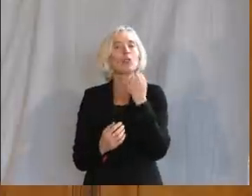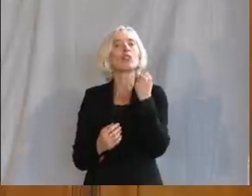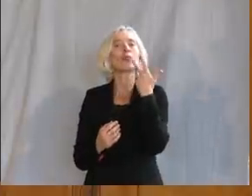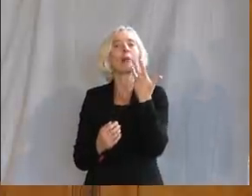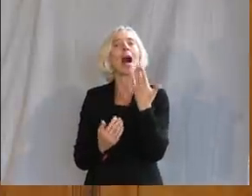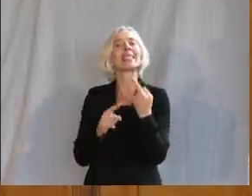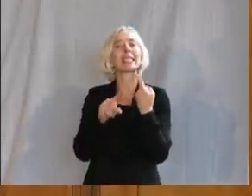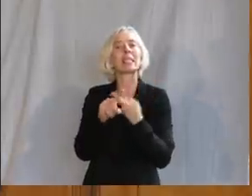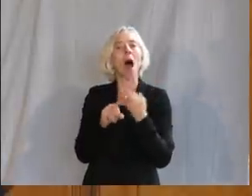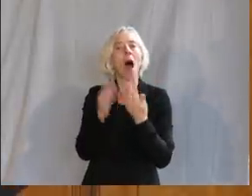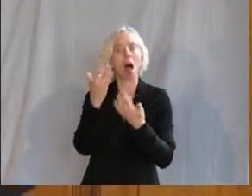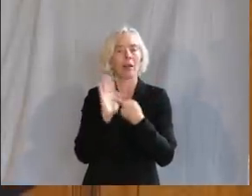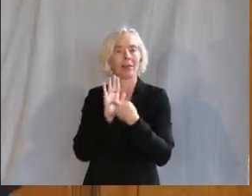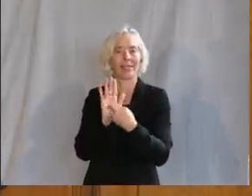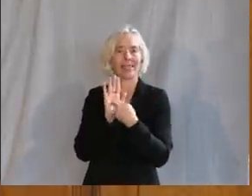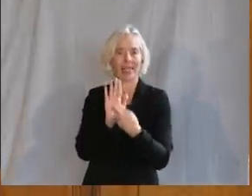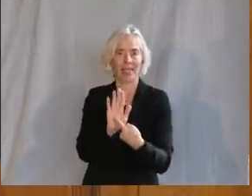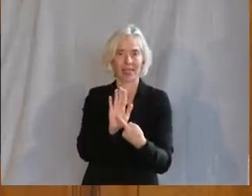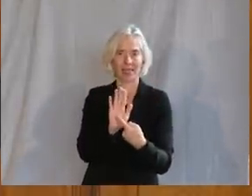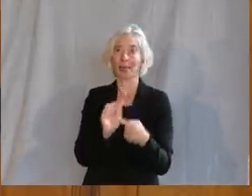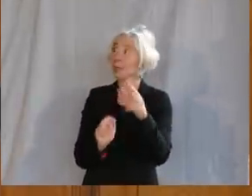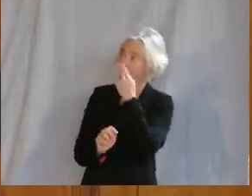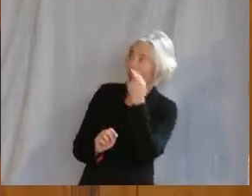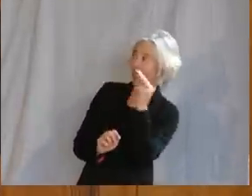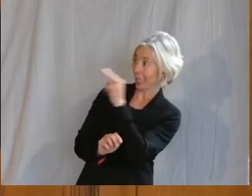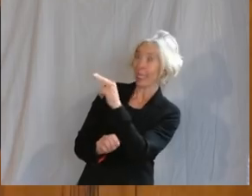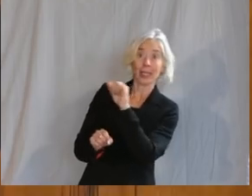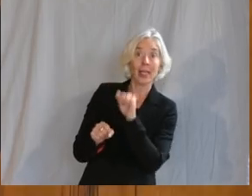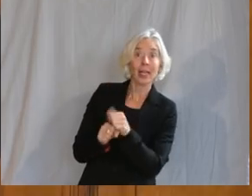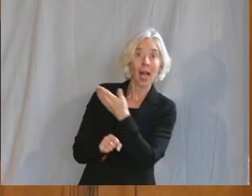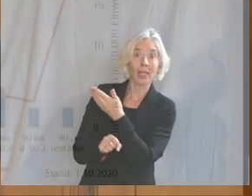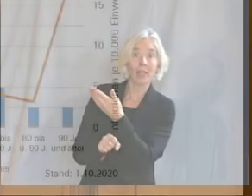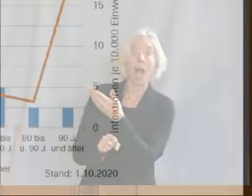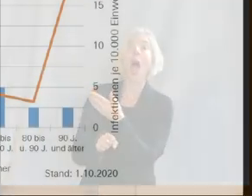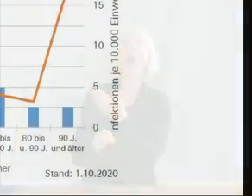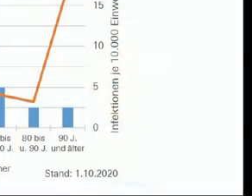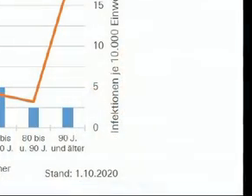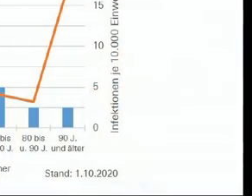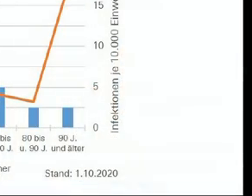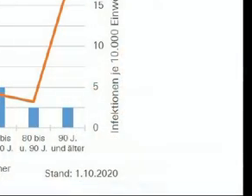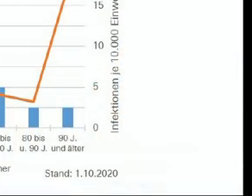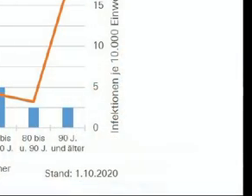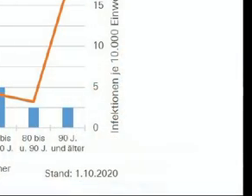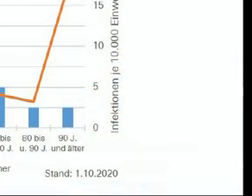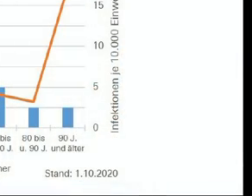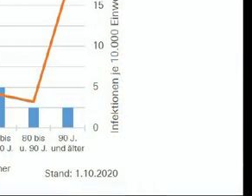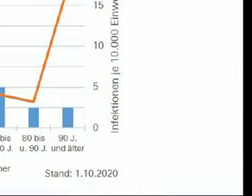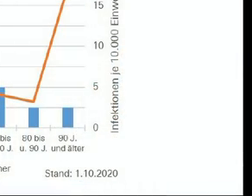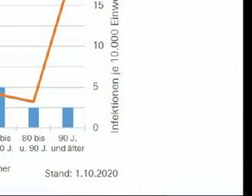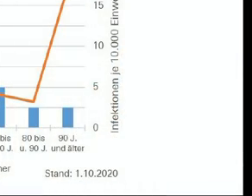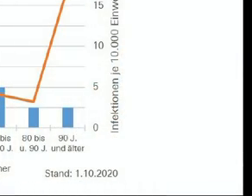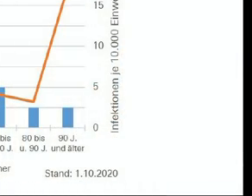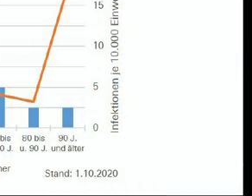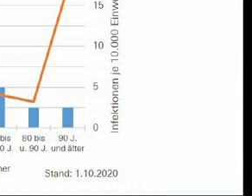darstellen. Wir sehen hier eine Übersicht der Altersverteilung in den verschiedenen Phasen dieser